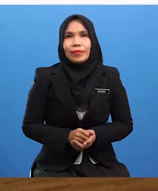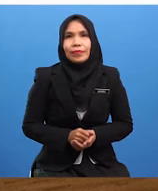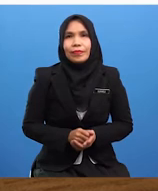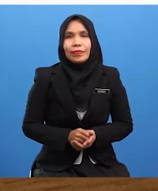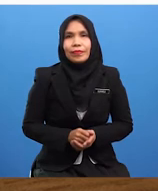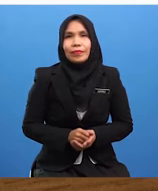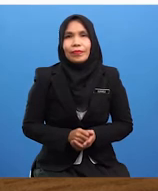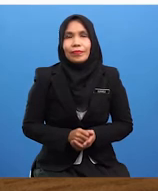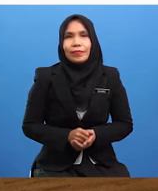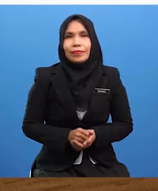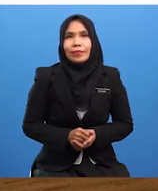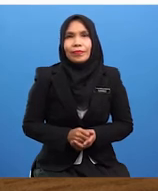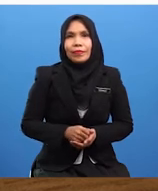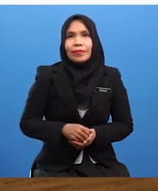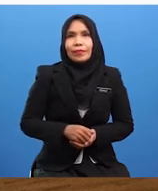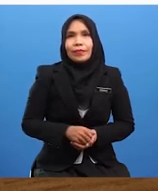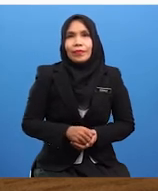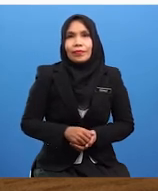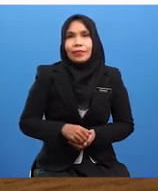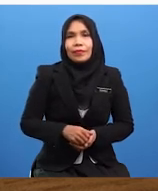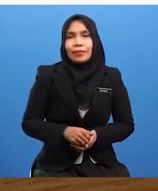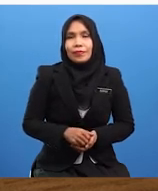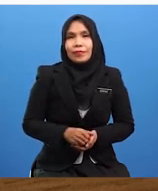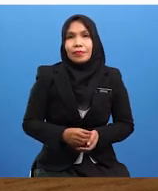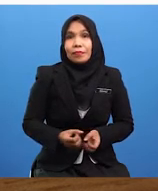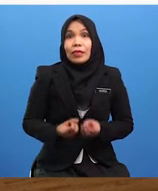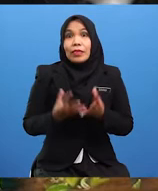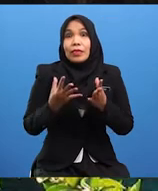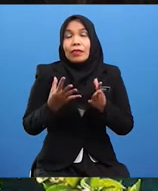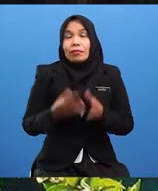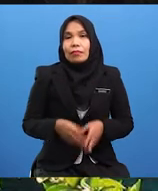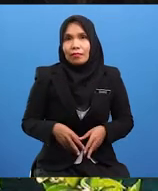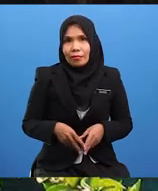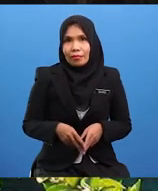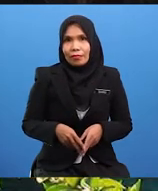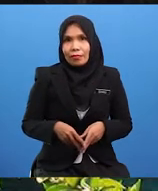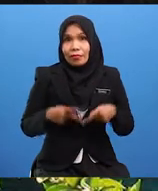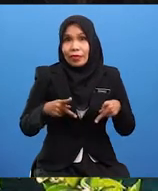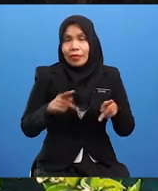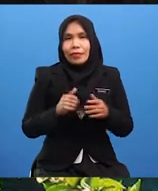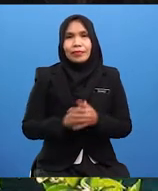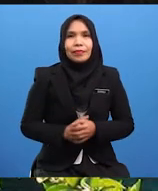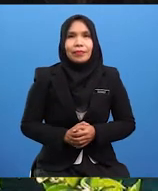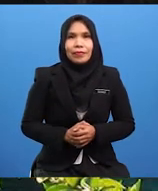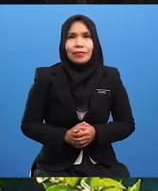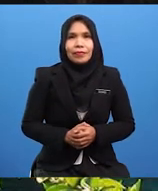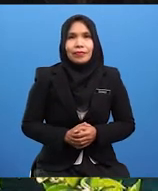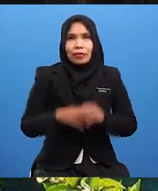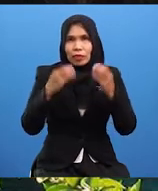kaedah mezzotint atau mezzotint. Cikgu harap murid-murid boleh